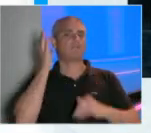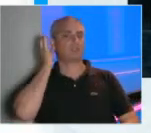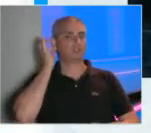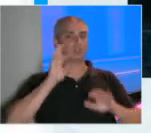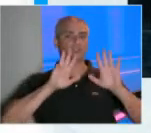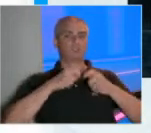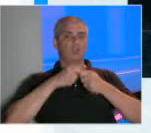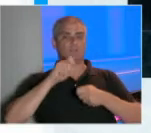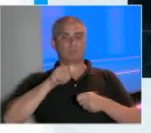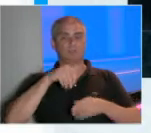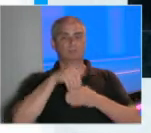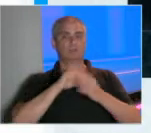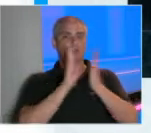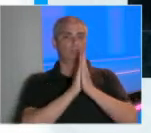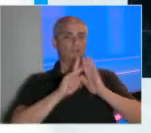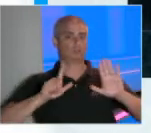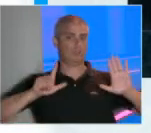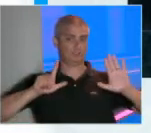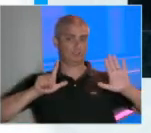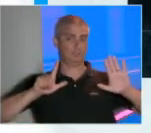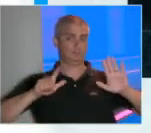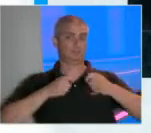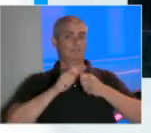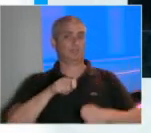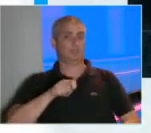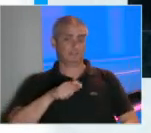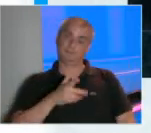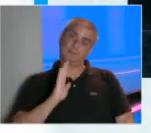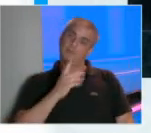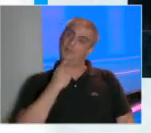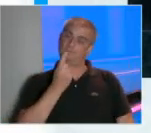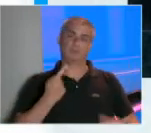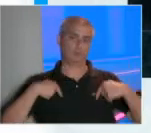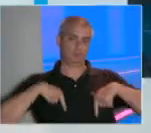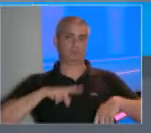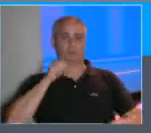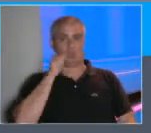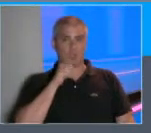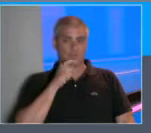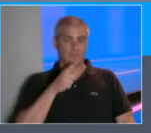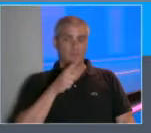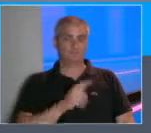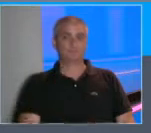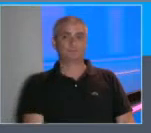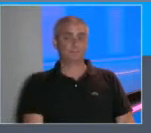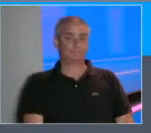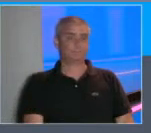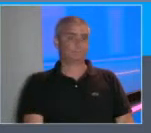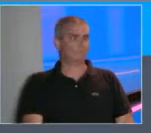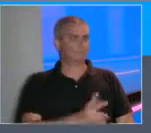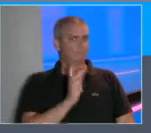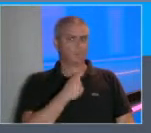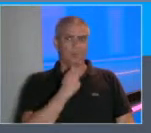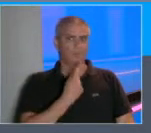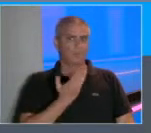נשי, 9 חברות כנסת מתוך 17 חברי כנסת, כך יושב ראש כחול לבן בני גנץ. מה אנחנו